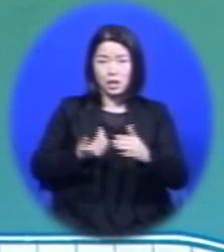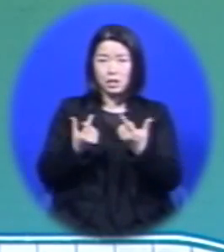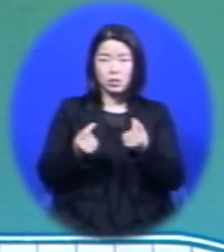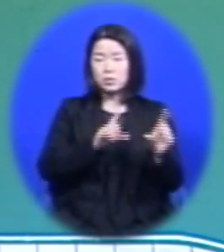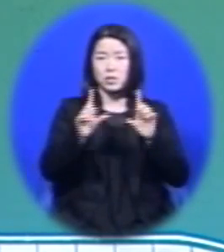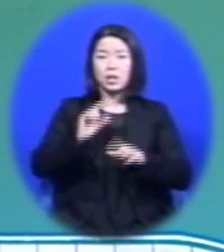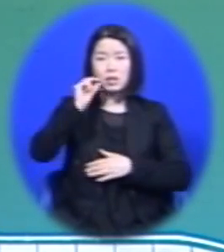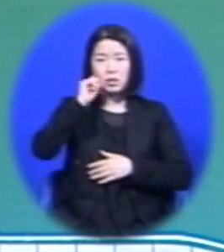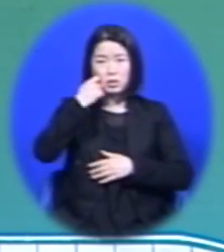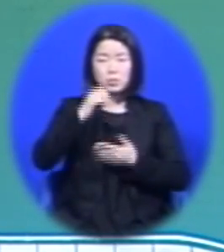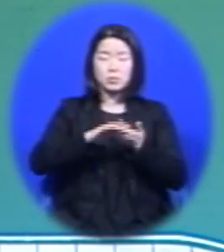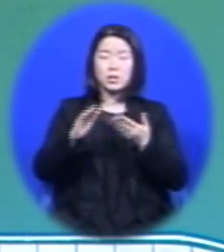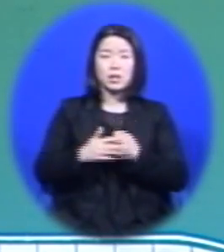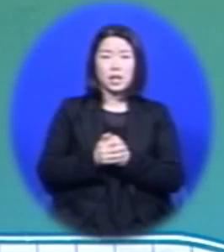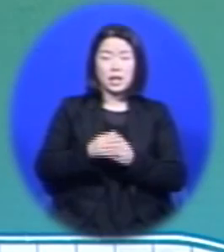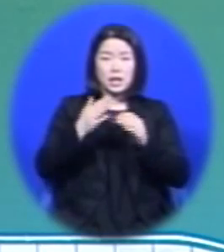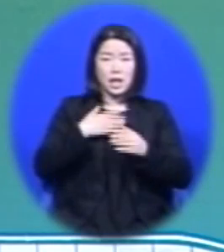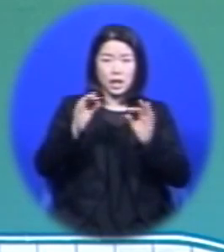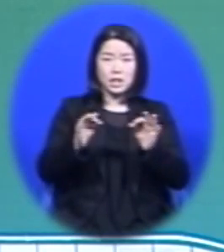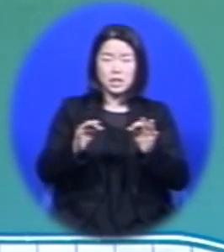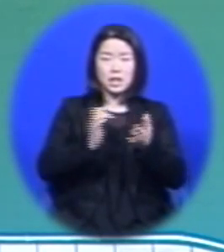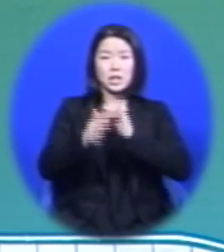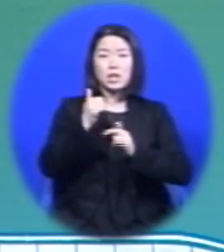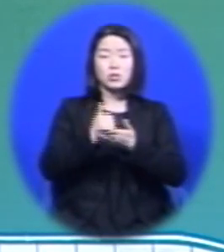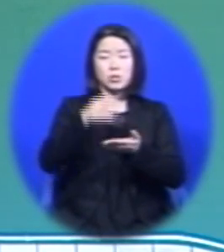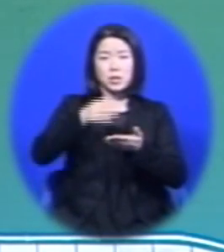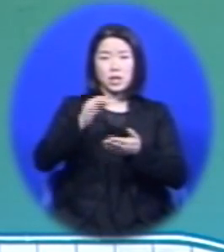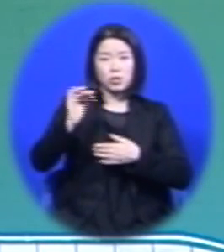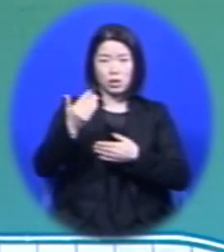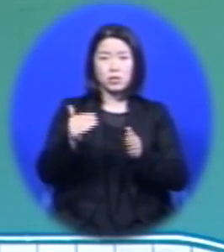삽니다. 내가 이제는 예수님 자리가 됐는데